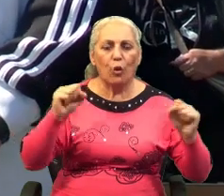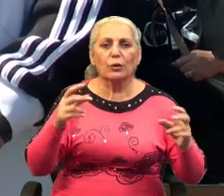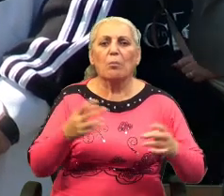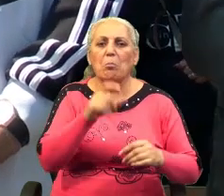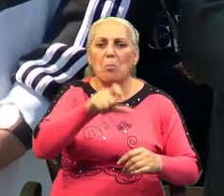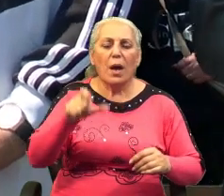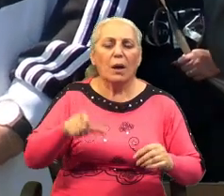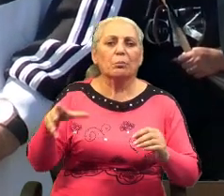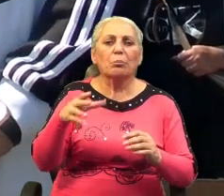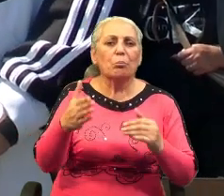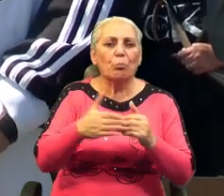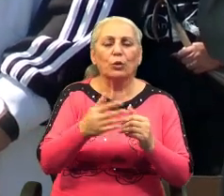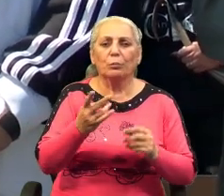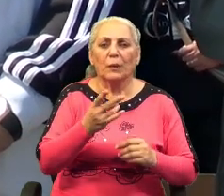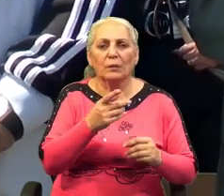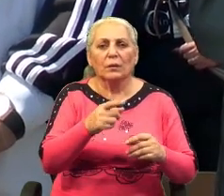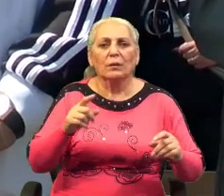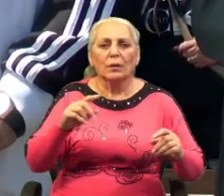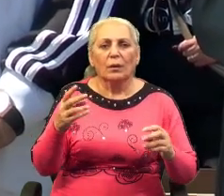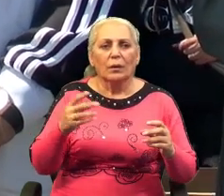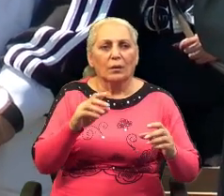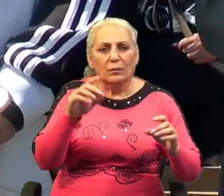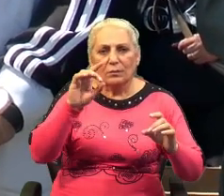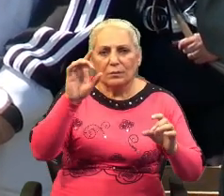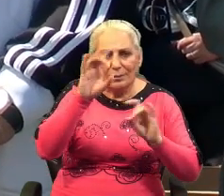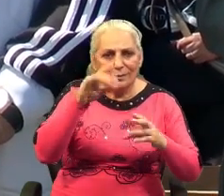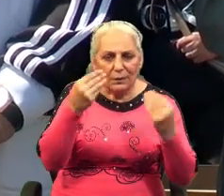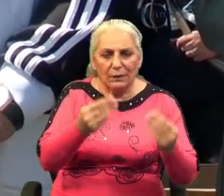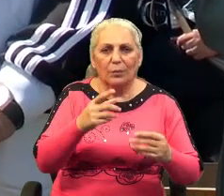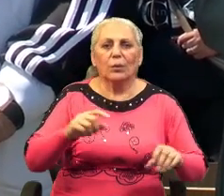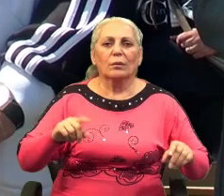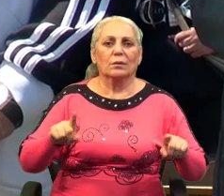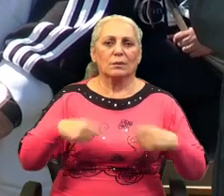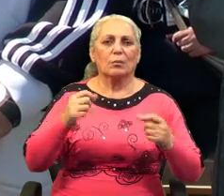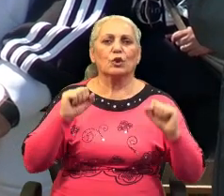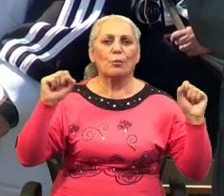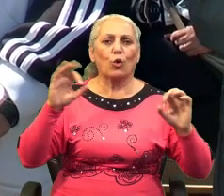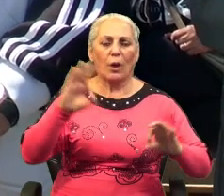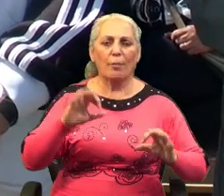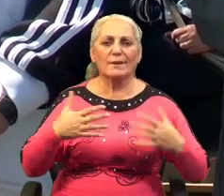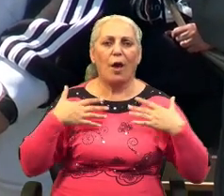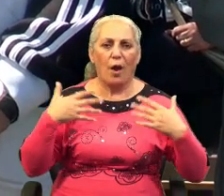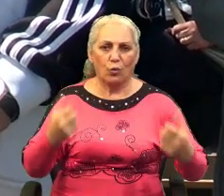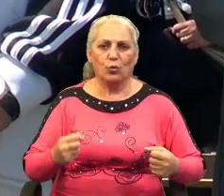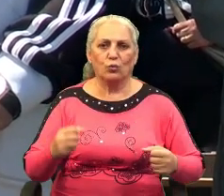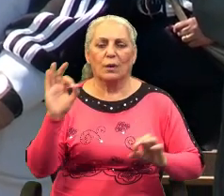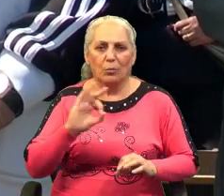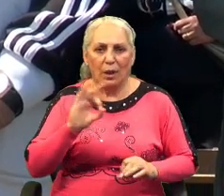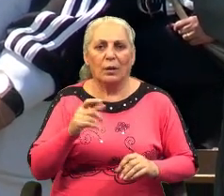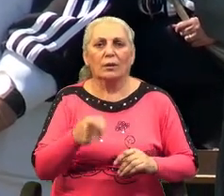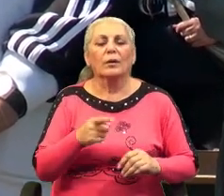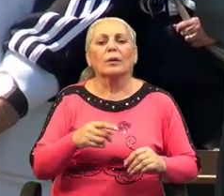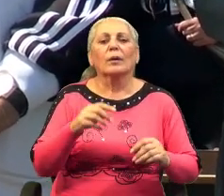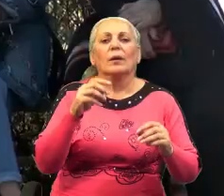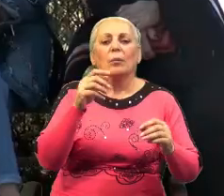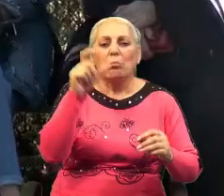վերաբերմունքը սպորտի նկատմամբ և մեր հասարակության մեջ գնահատել առողջ ոգու, առողջ հոգի կարգախոսը